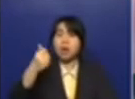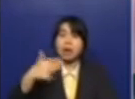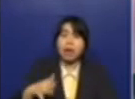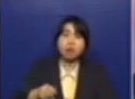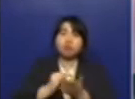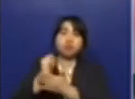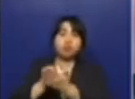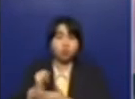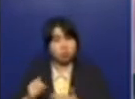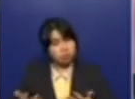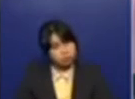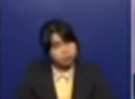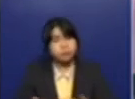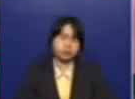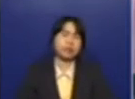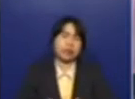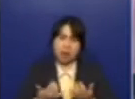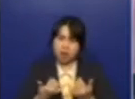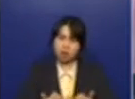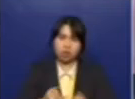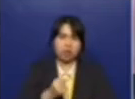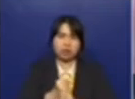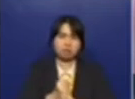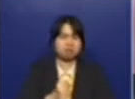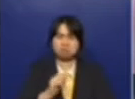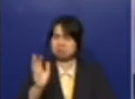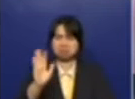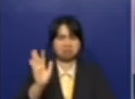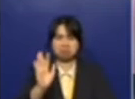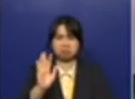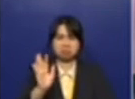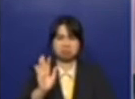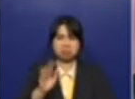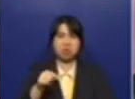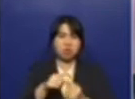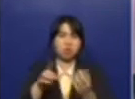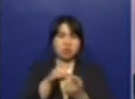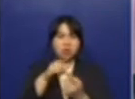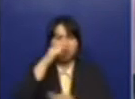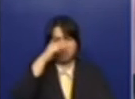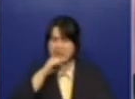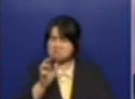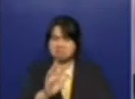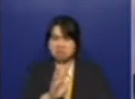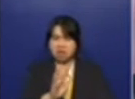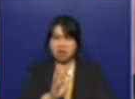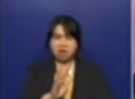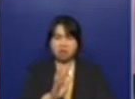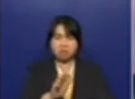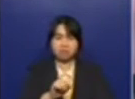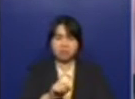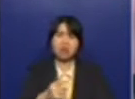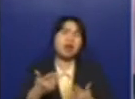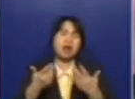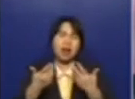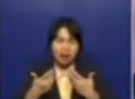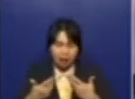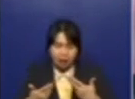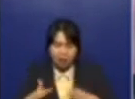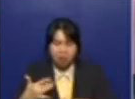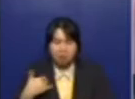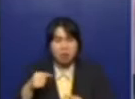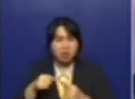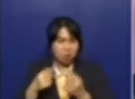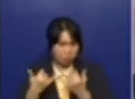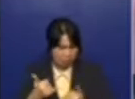สิ่งที่ไม่ควรเกิดขึ้นในสังคมไทยและไม่ควรเกิดขึ้นในยุค